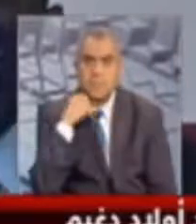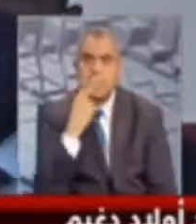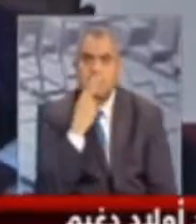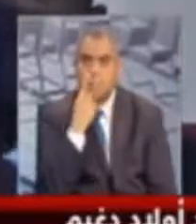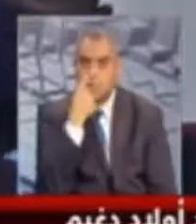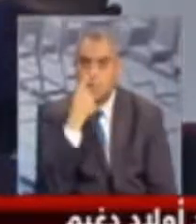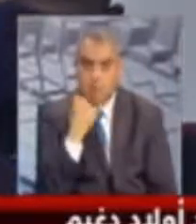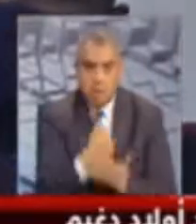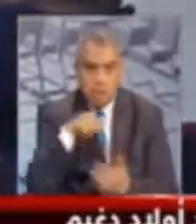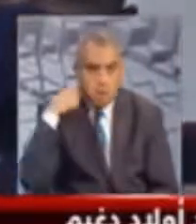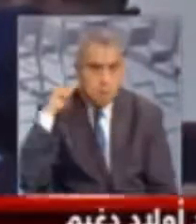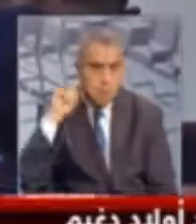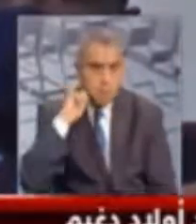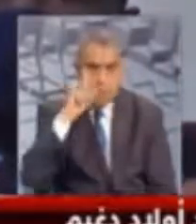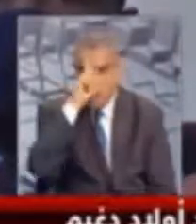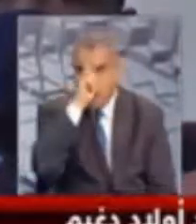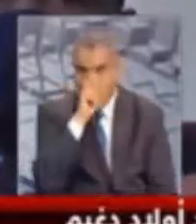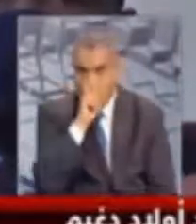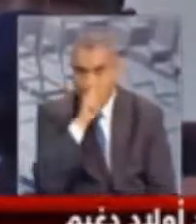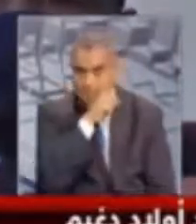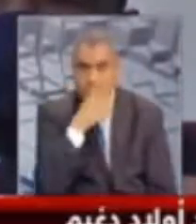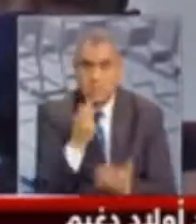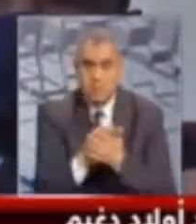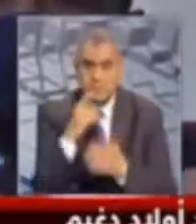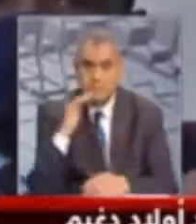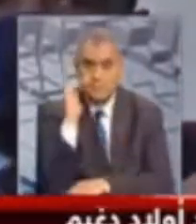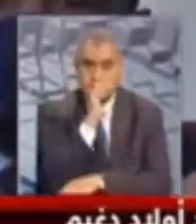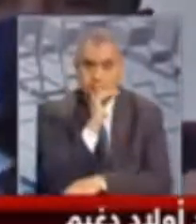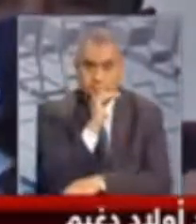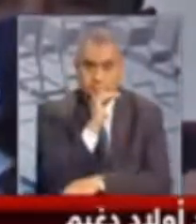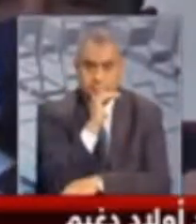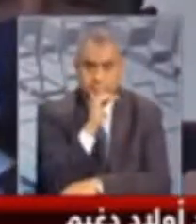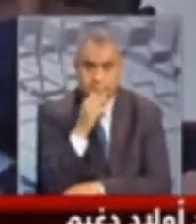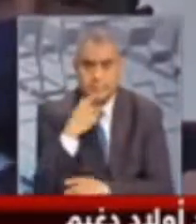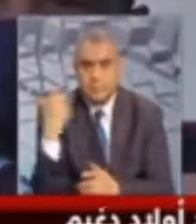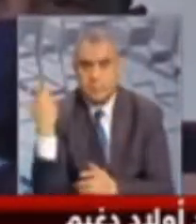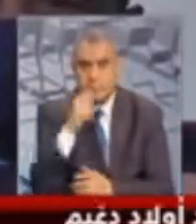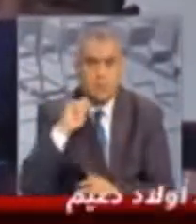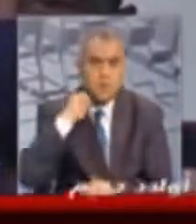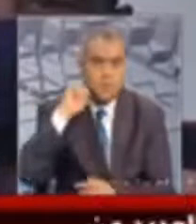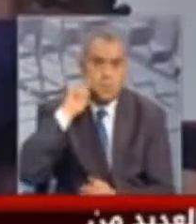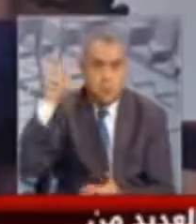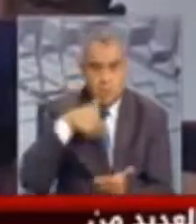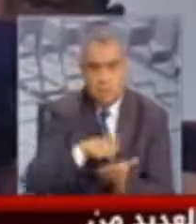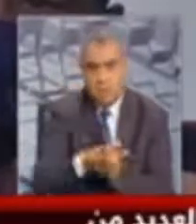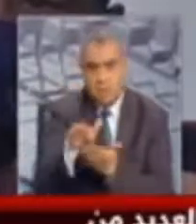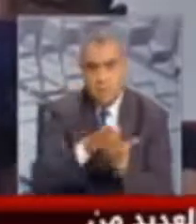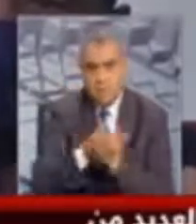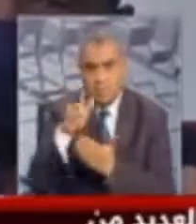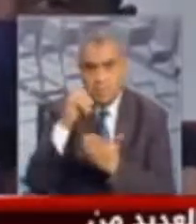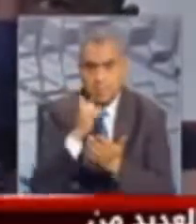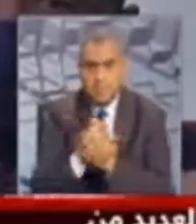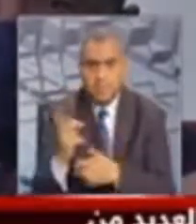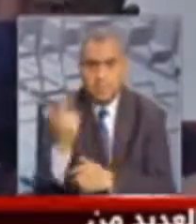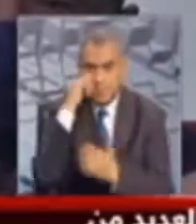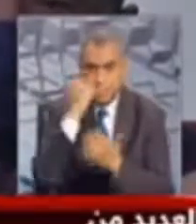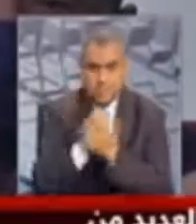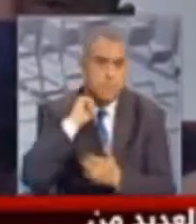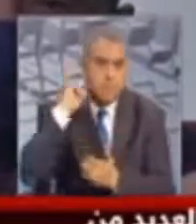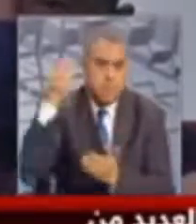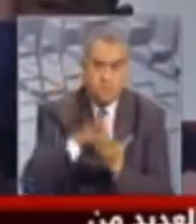المصري، ونحن في استضافة أهالي قرية سيدي عبد الرحمن بهذه